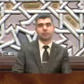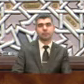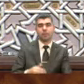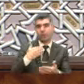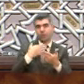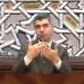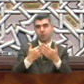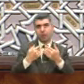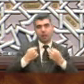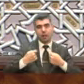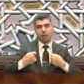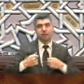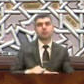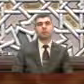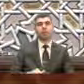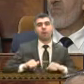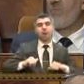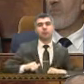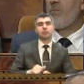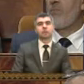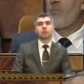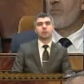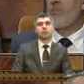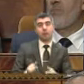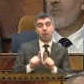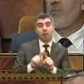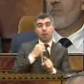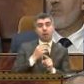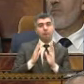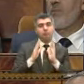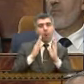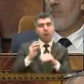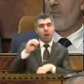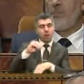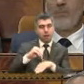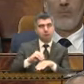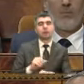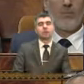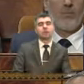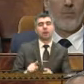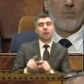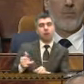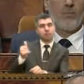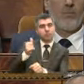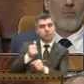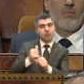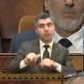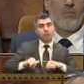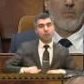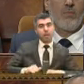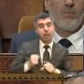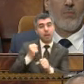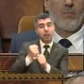شكرا السيد الرئيس. السيد الوزير، بدورنا كنهنئكم على الثقه المولويه اللي حدثتوا بها على راس هذا القطاع، القطاع